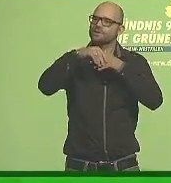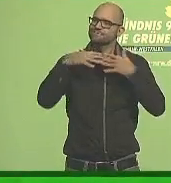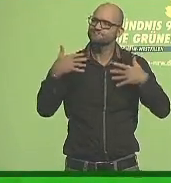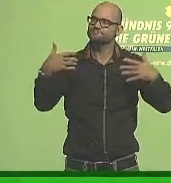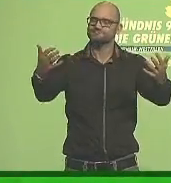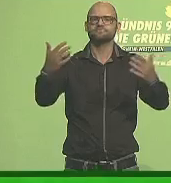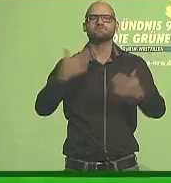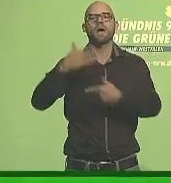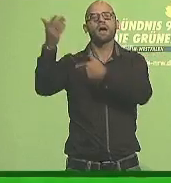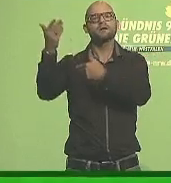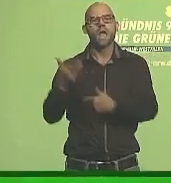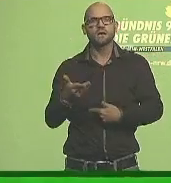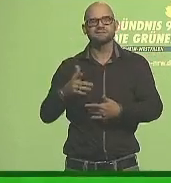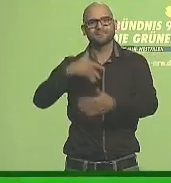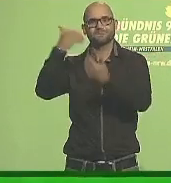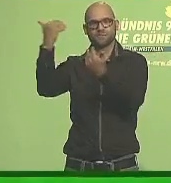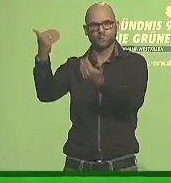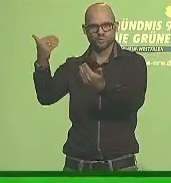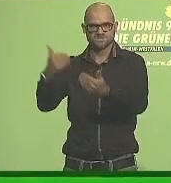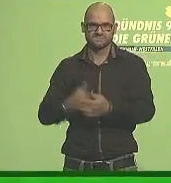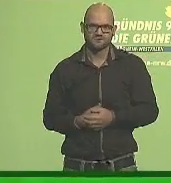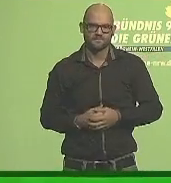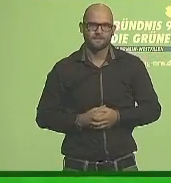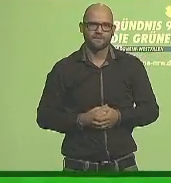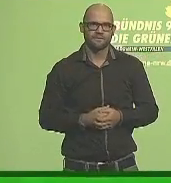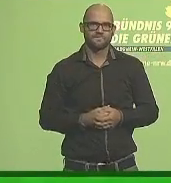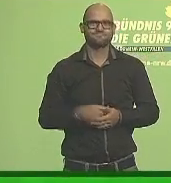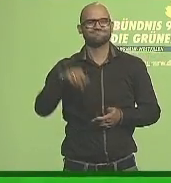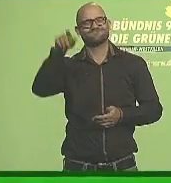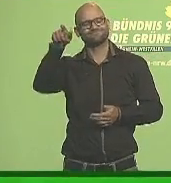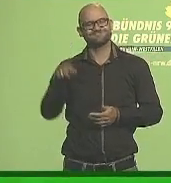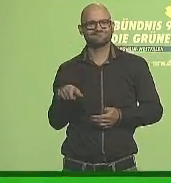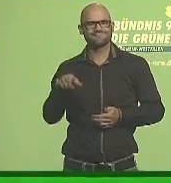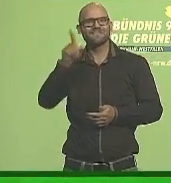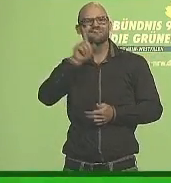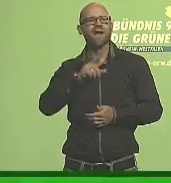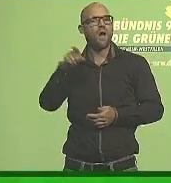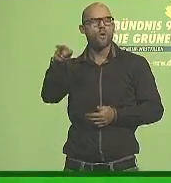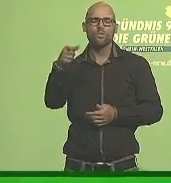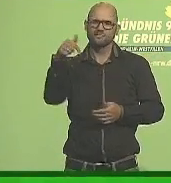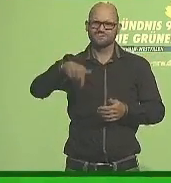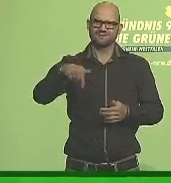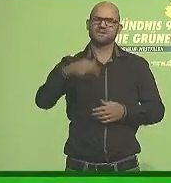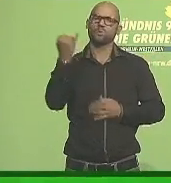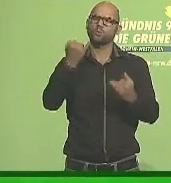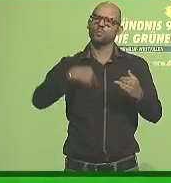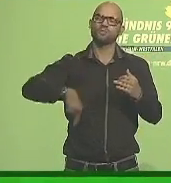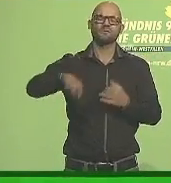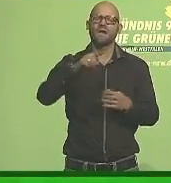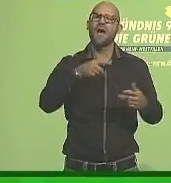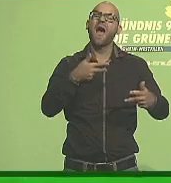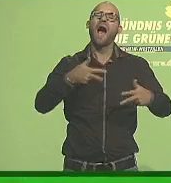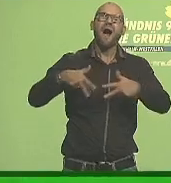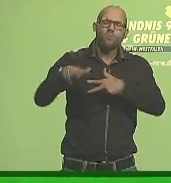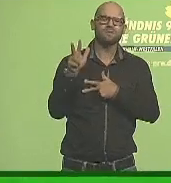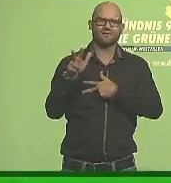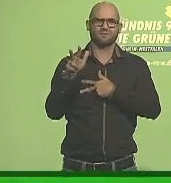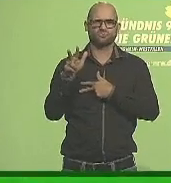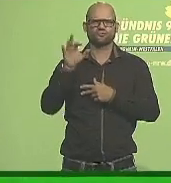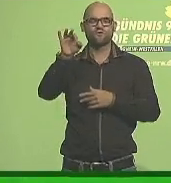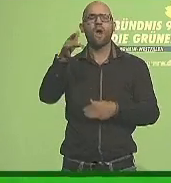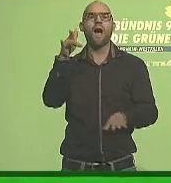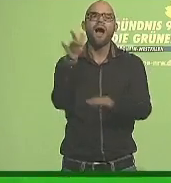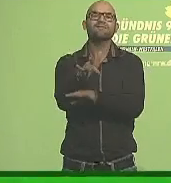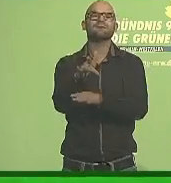zusammen unseren Gast, die wie keine andere bei uns Grünen authentisch für die Anti-Atom-Bewegung